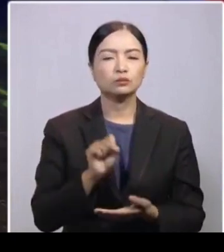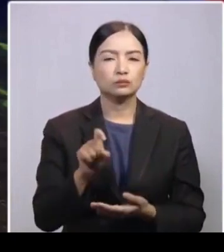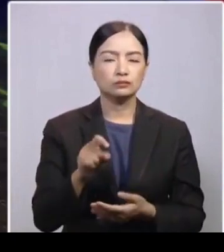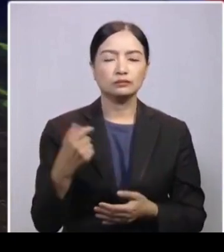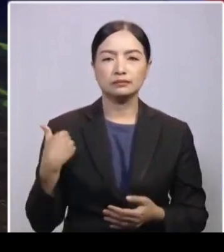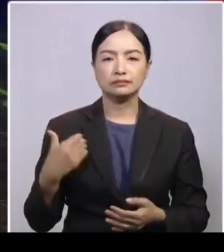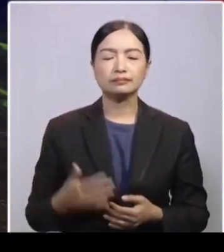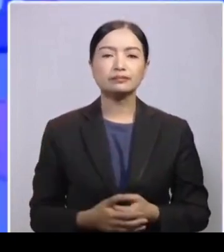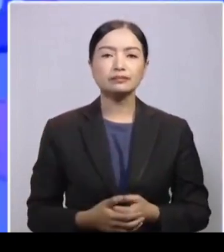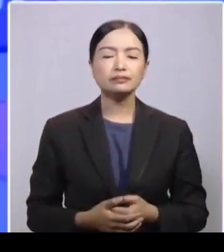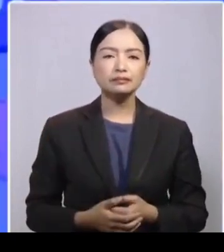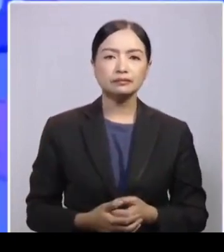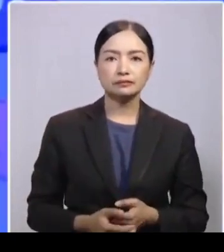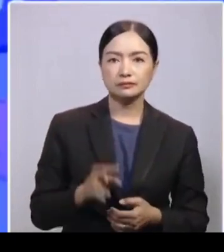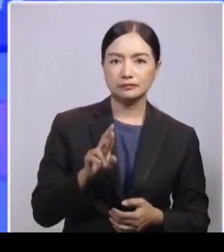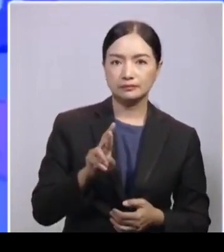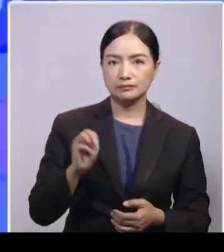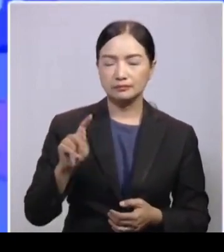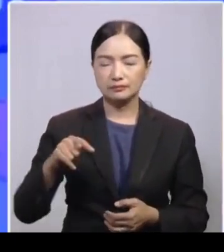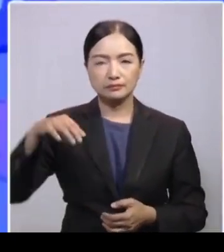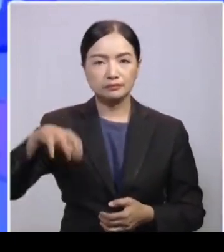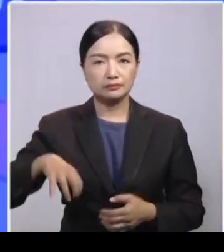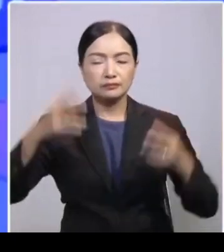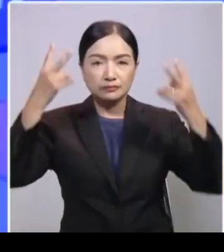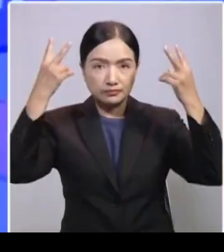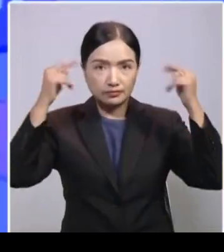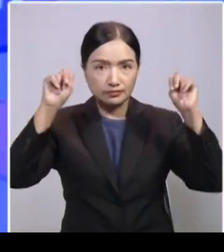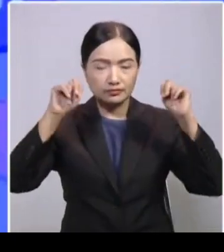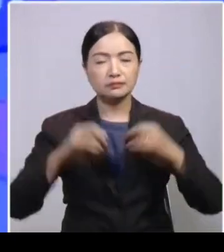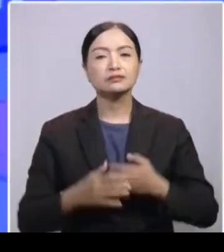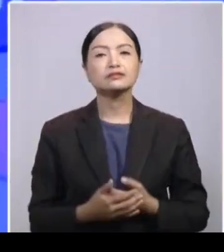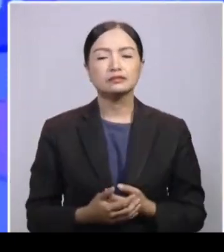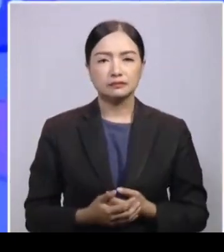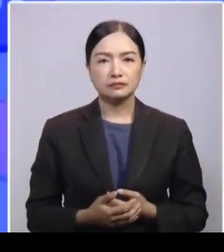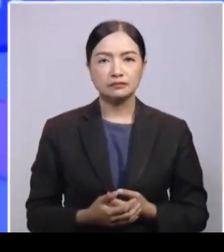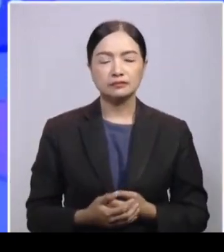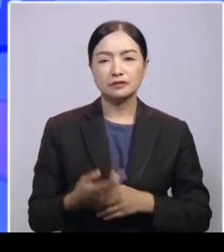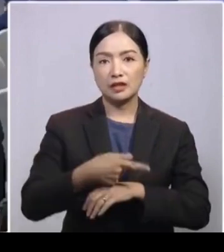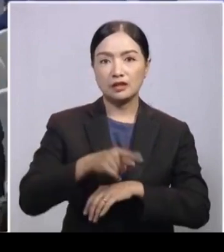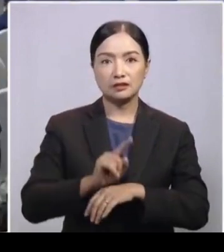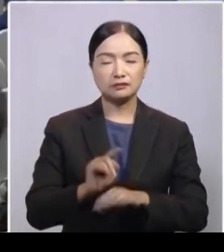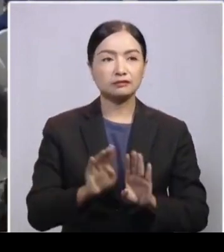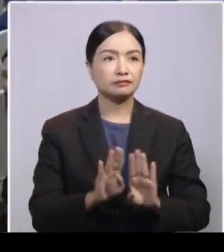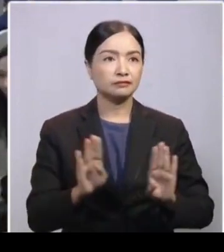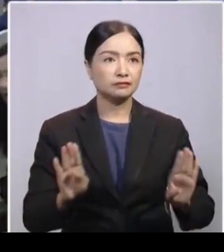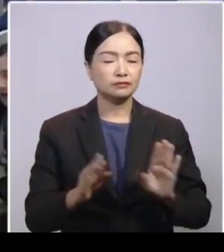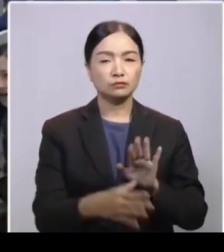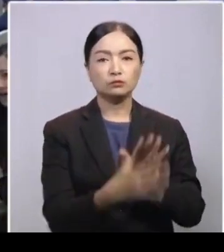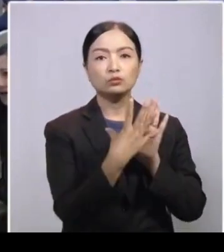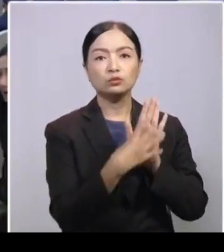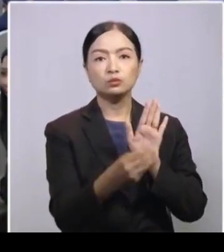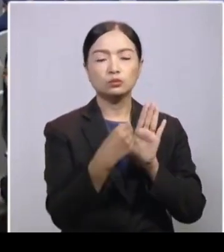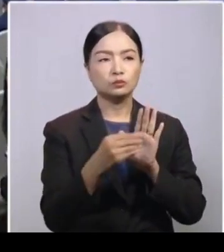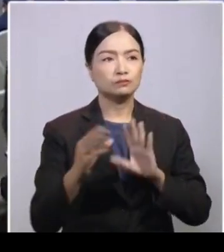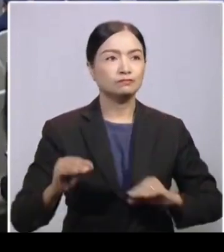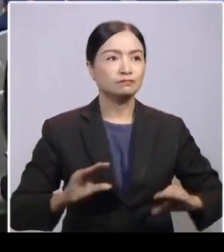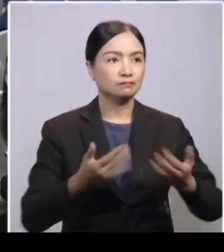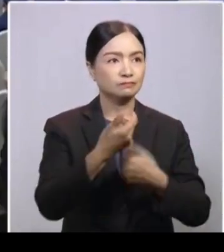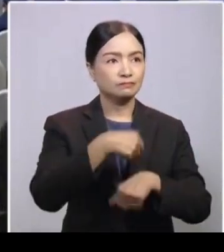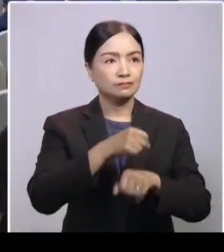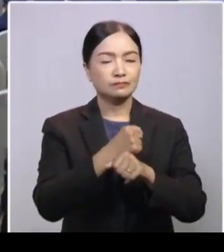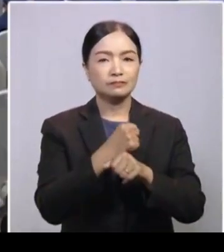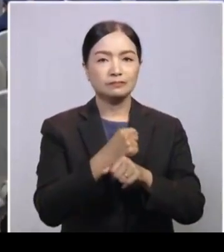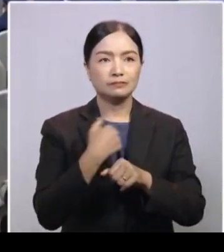โดยนางพวงเพชรชุนละเอียดรัฐมนตรีประจำสำนักนายกรัฐมนตรีนะคะได้เป็นประธานในการเปิดการอบรมและประชุมเชิงปฏิบัติ